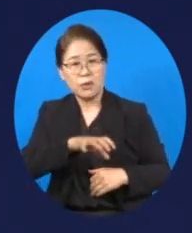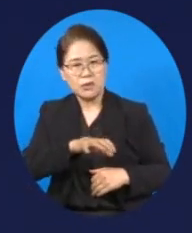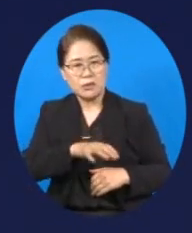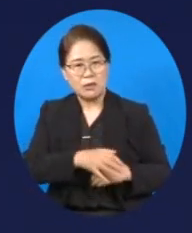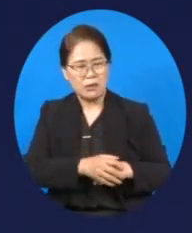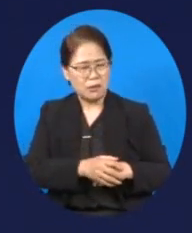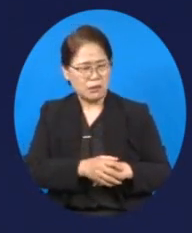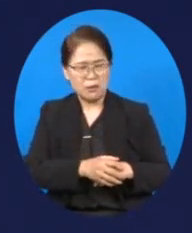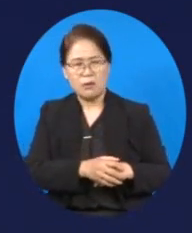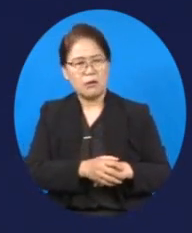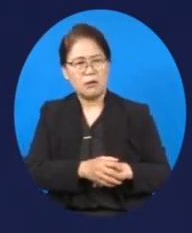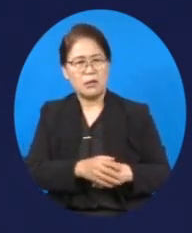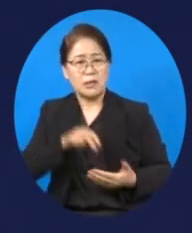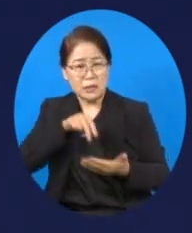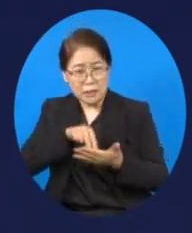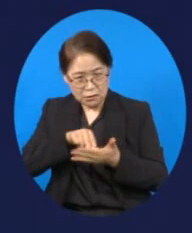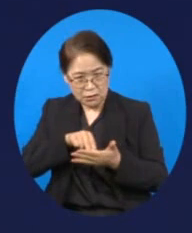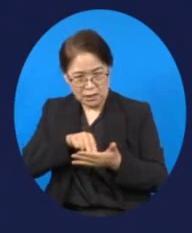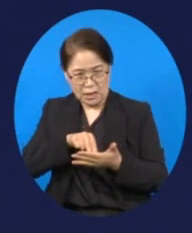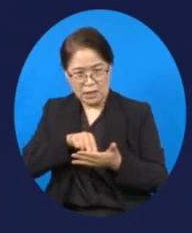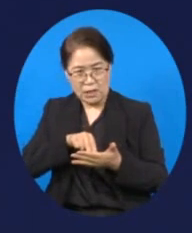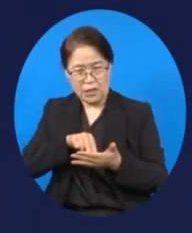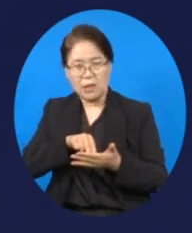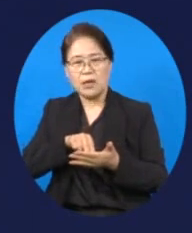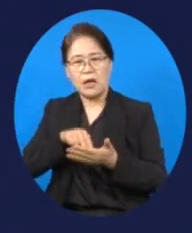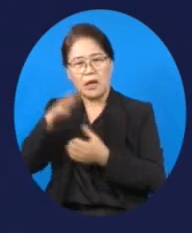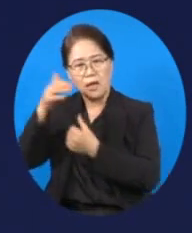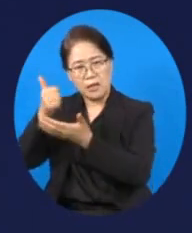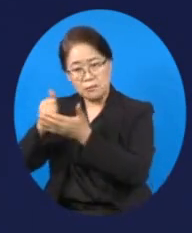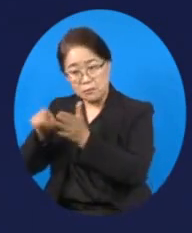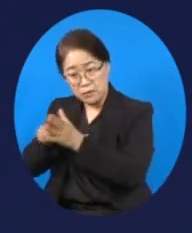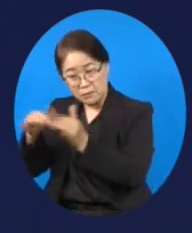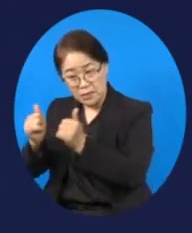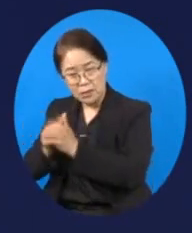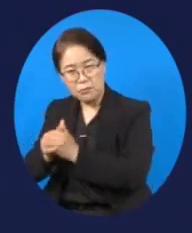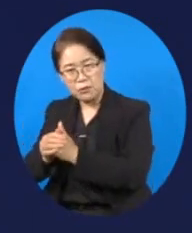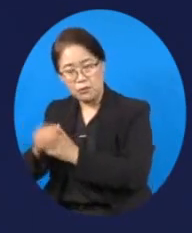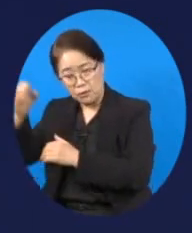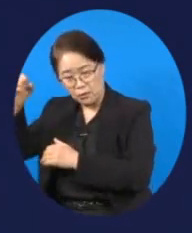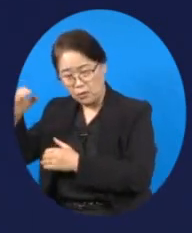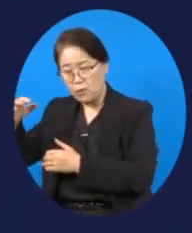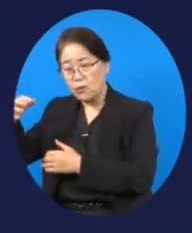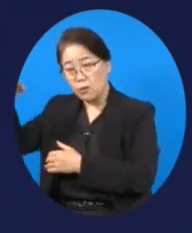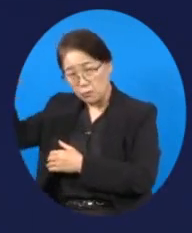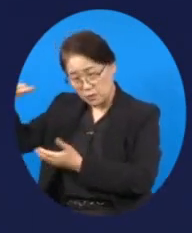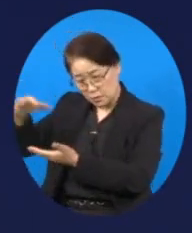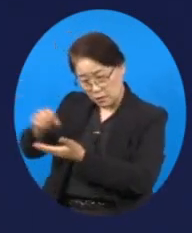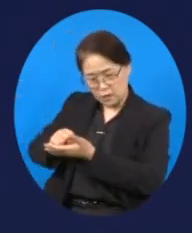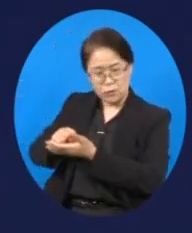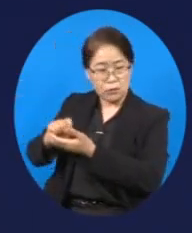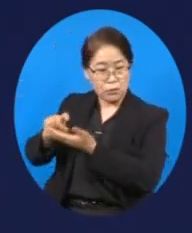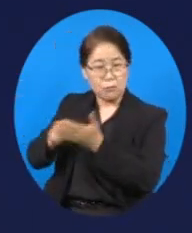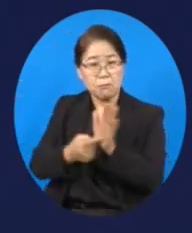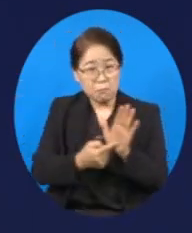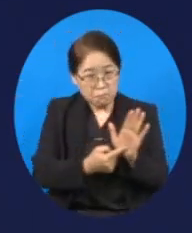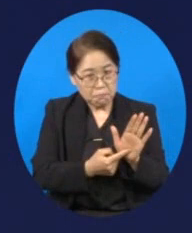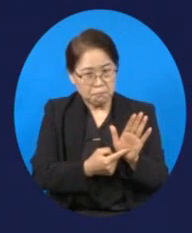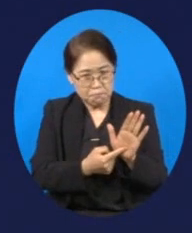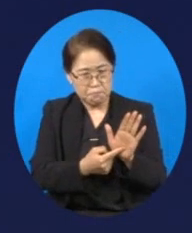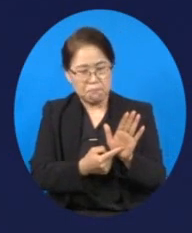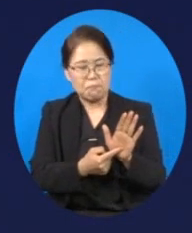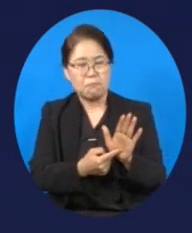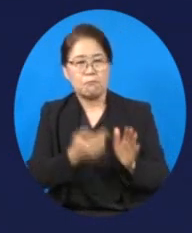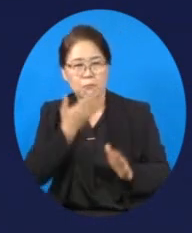일어나셔서 빛의 자녀로 빛을 발하시기를 바랍니다 그래야 내 안에 계신 예수 그리스도의 빛을 바랄 수가